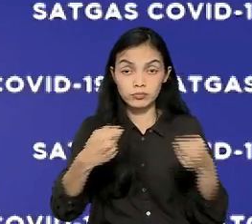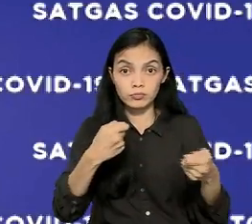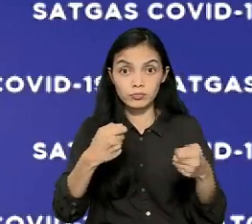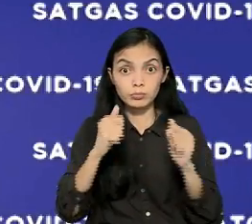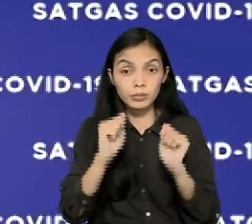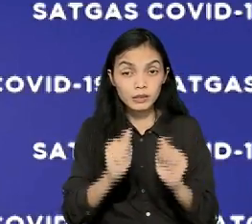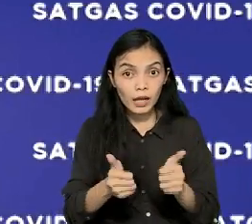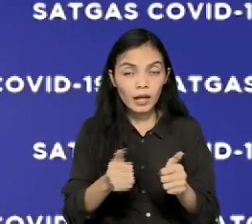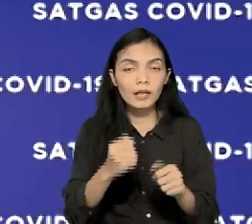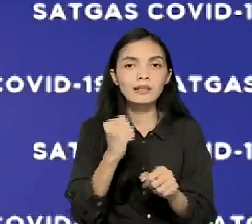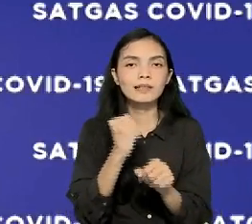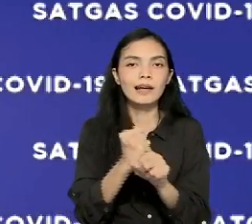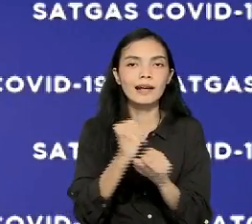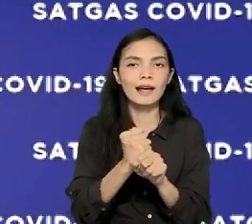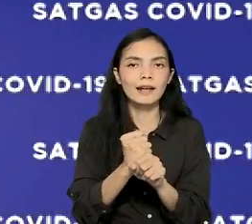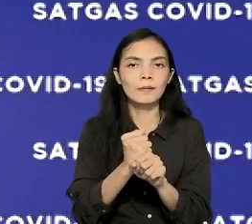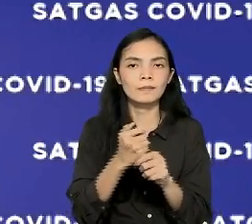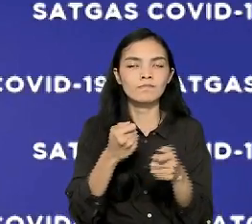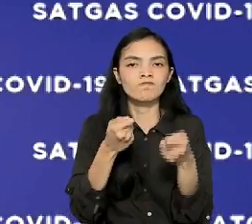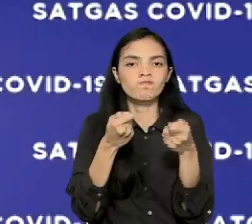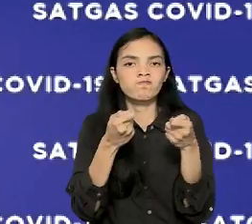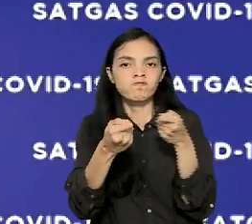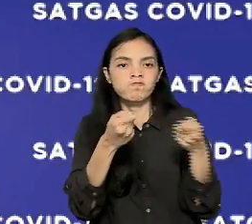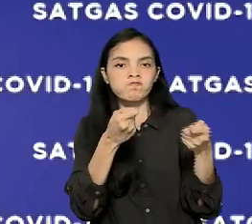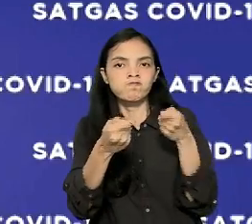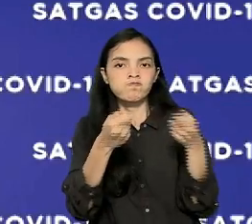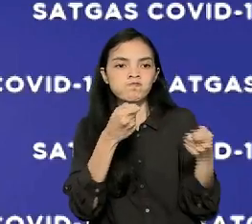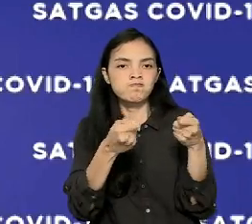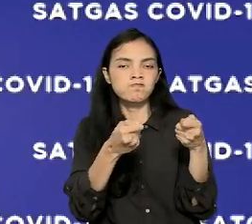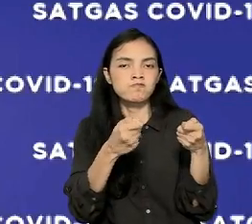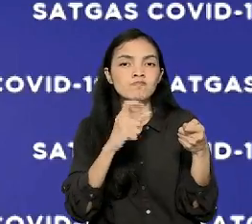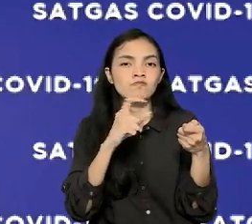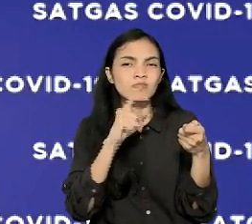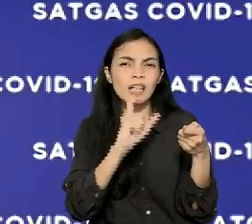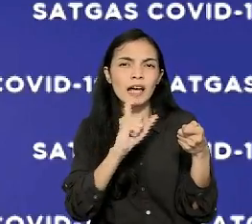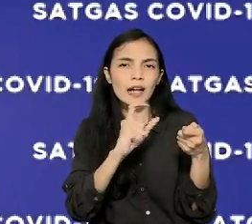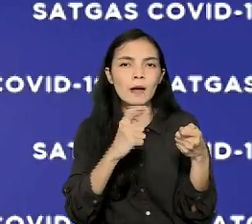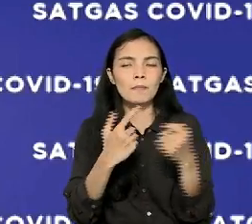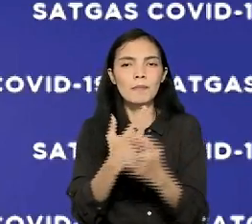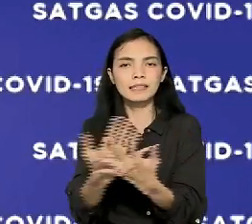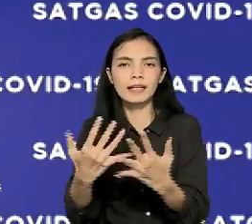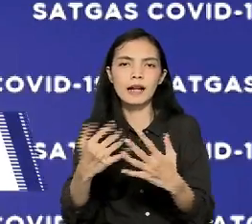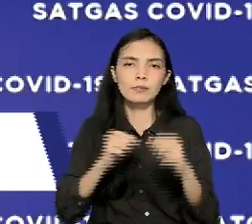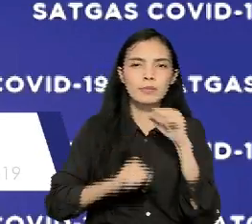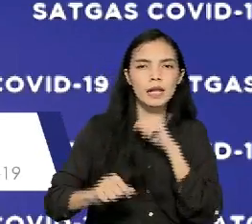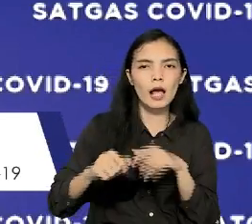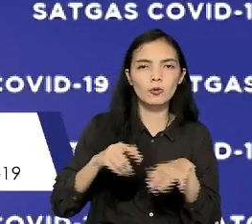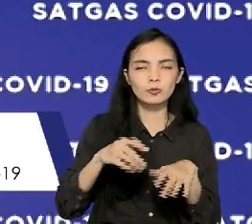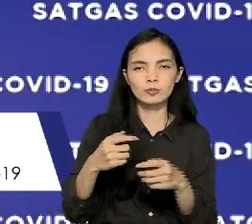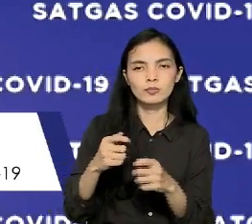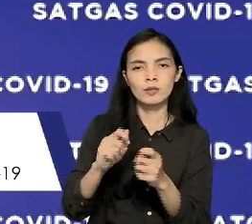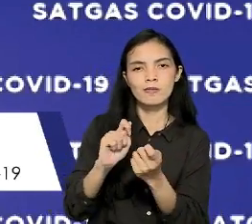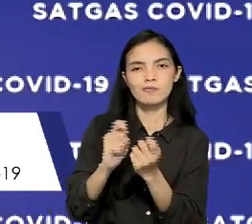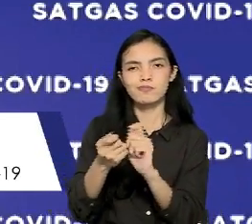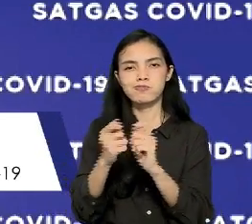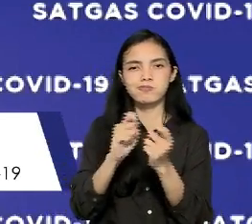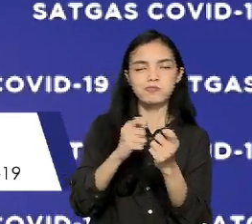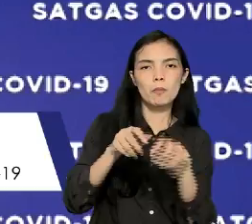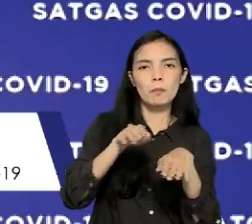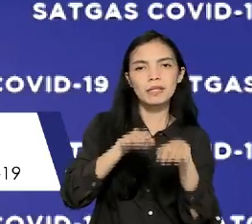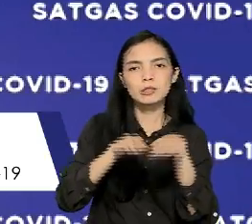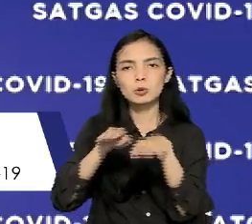adalah hasil pengendalian COVID-19 melalui berbagai modifikasi perilaku masyarakat, serta